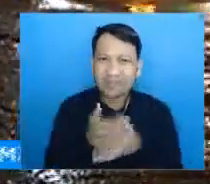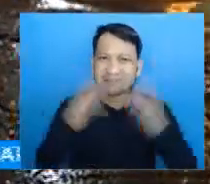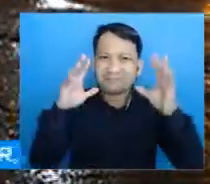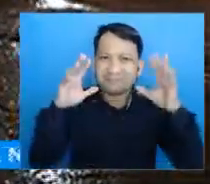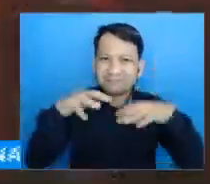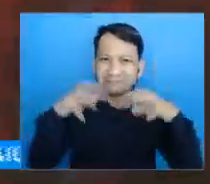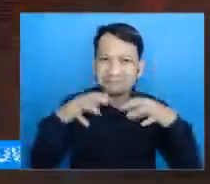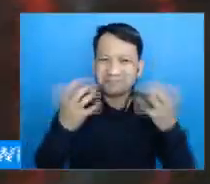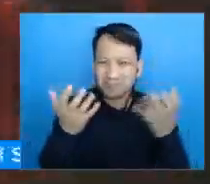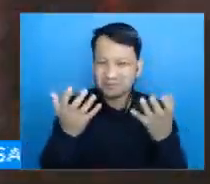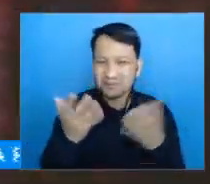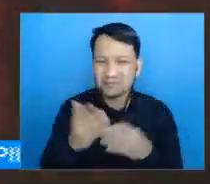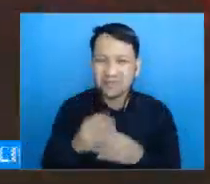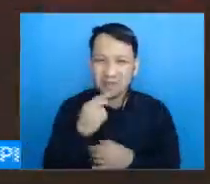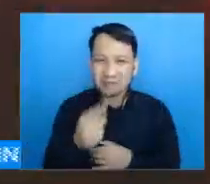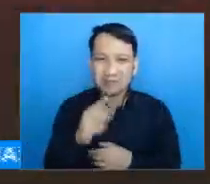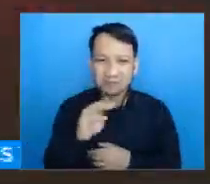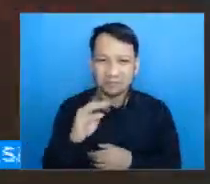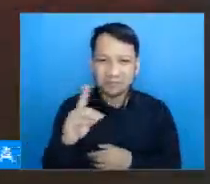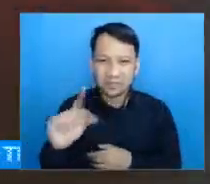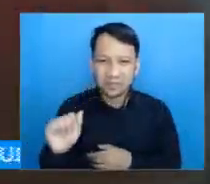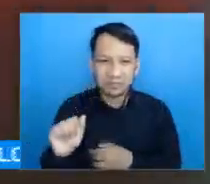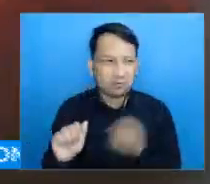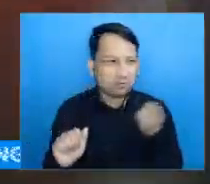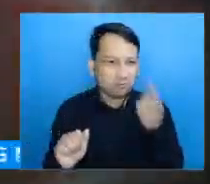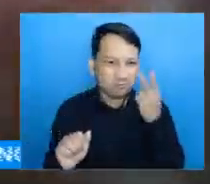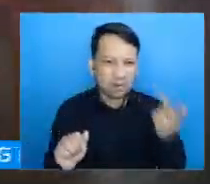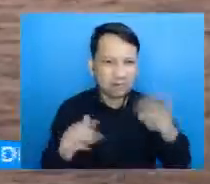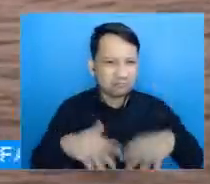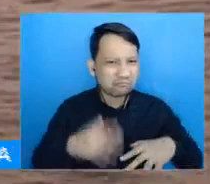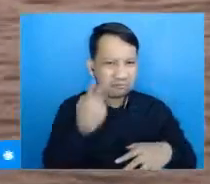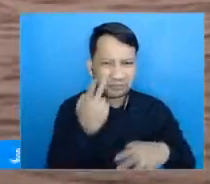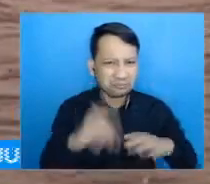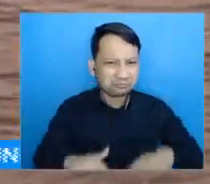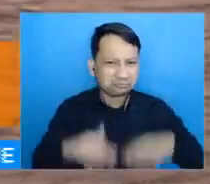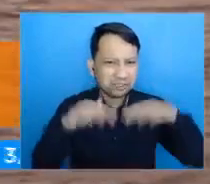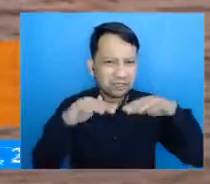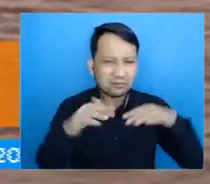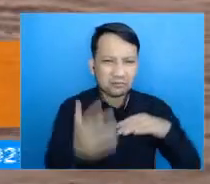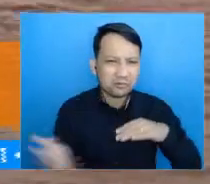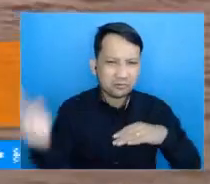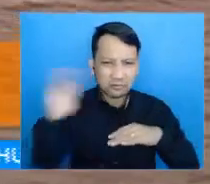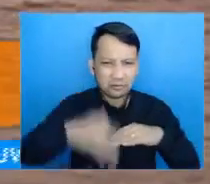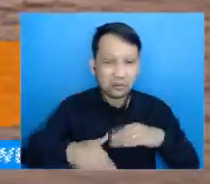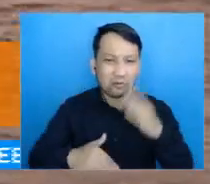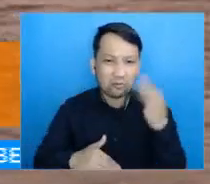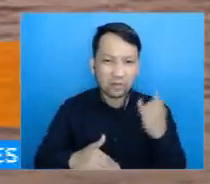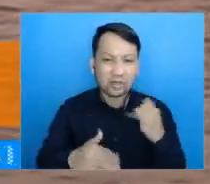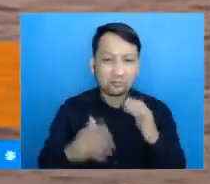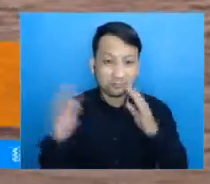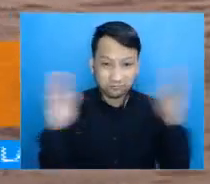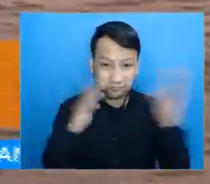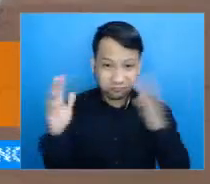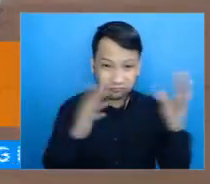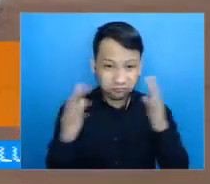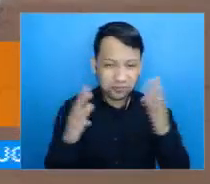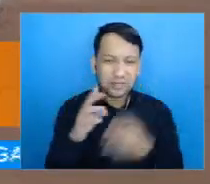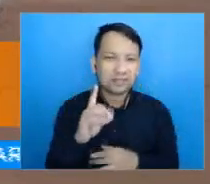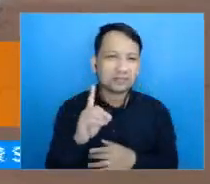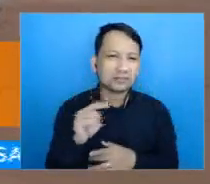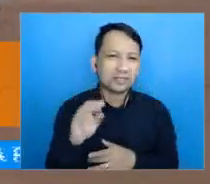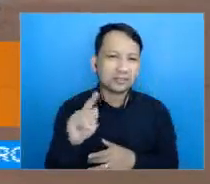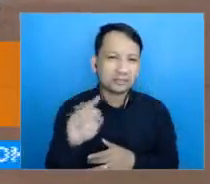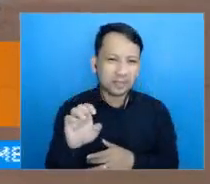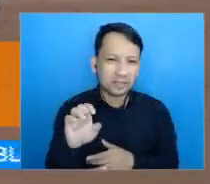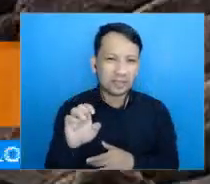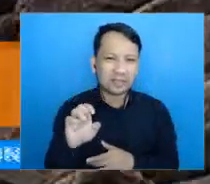Ayon naman sa MMDA Metro Base, wala namang naitalang pagbaha sa Metro Manila sa buong magdamag dahil sa bagyong Dante. Sa bahagi